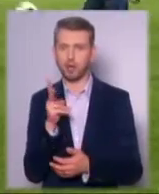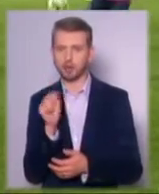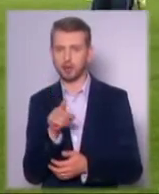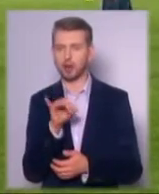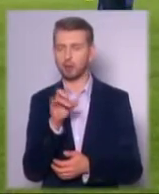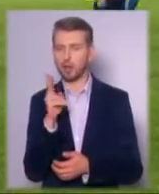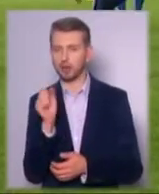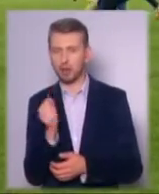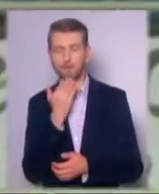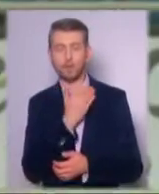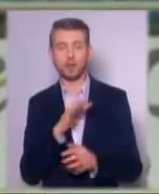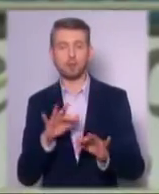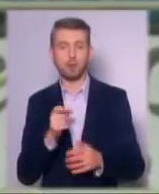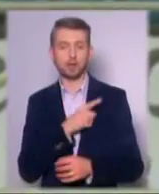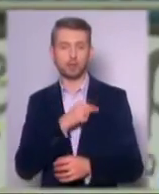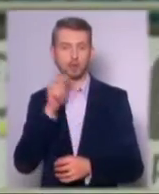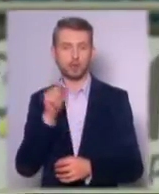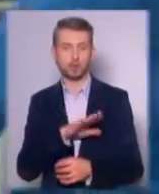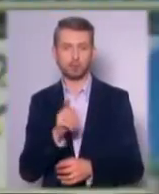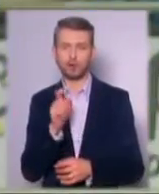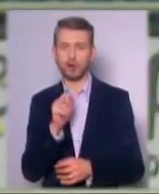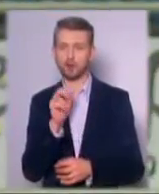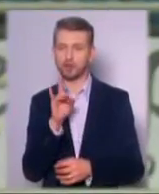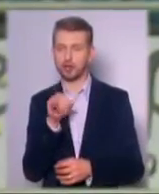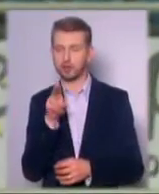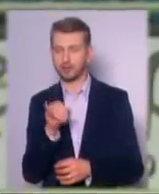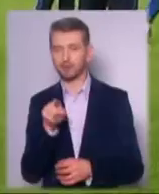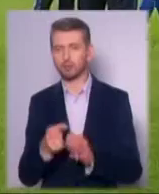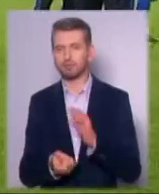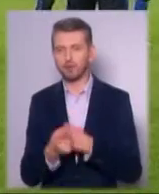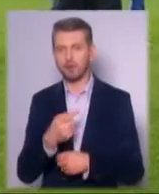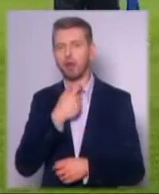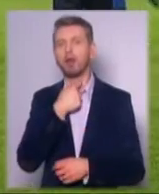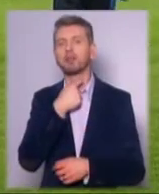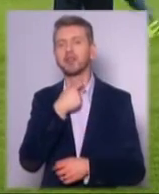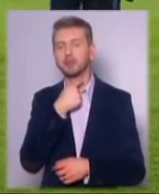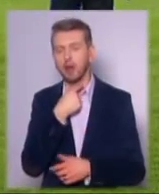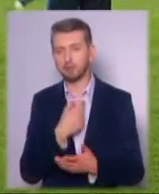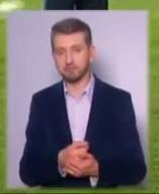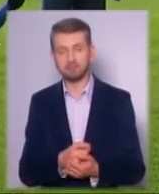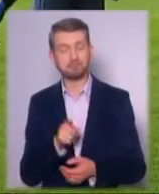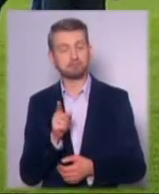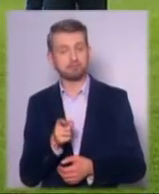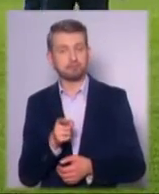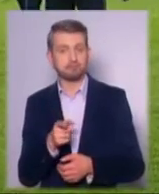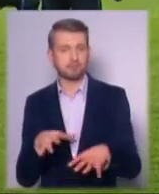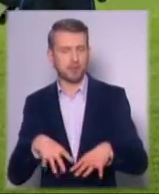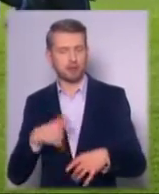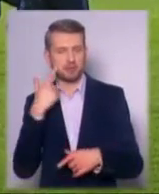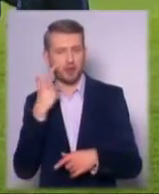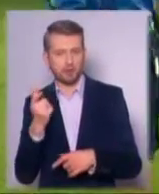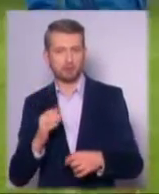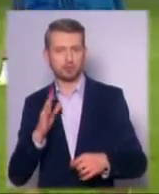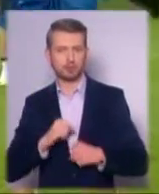В останній момент до Одеси не прибув Хачіріді, у якого виявили ангіну. Михайло Фоменко заявив, що прагнутиме задіяти у